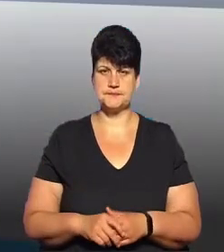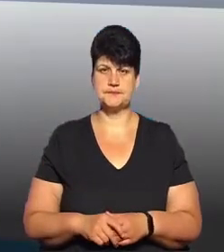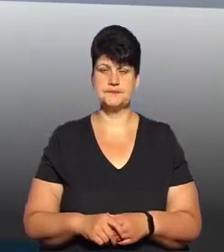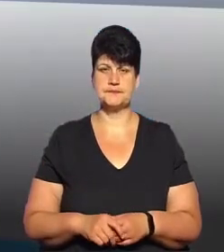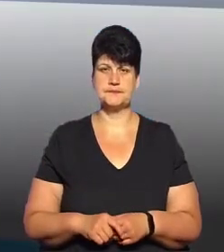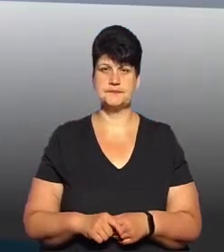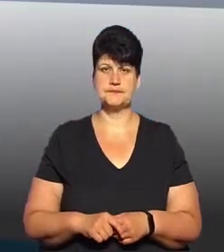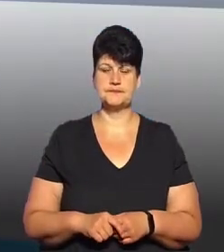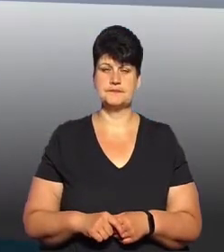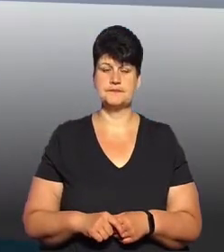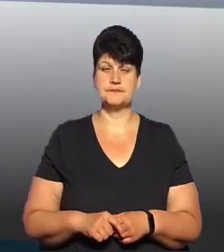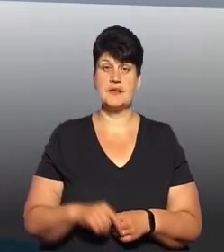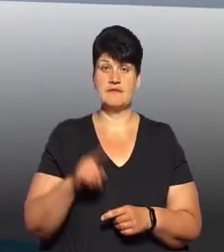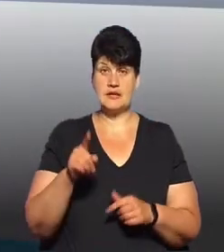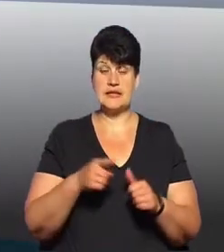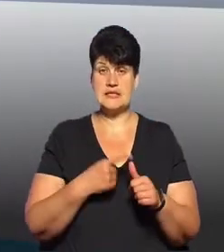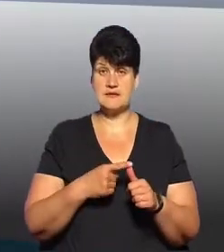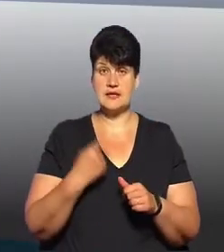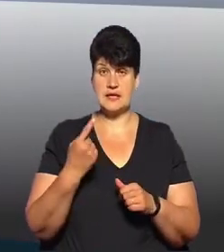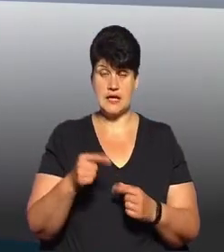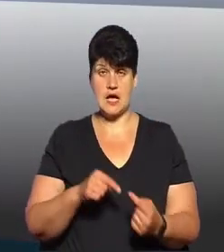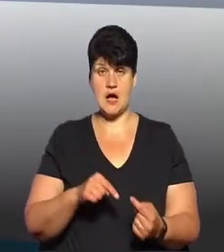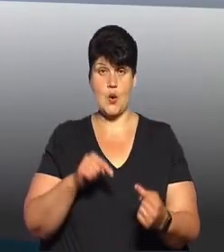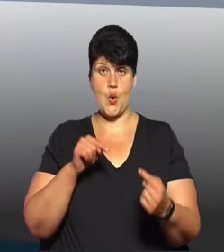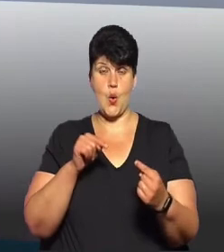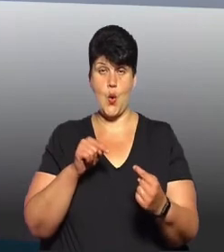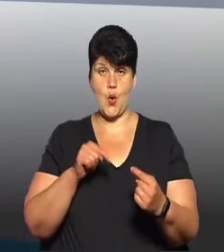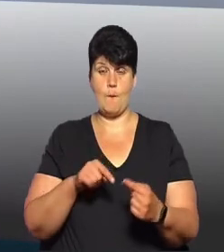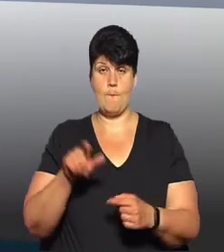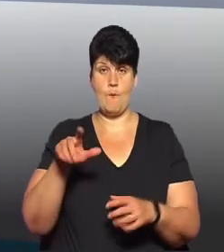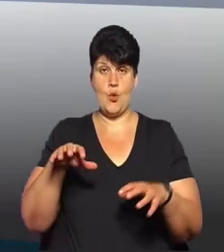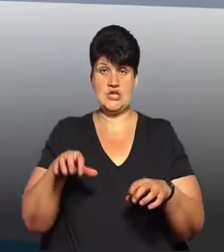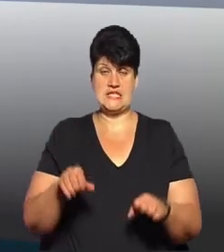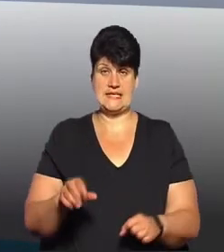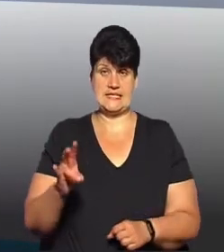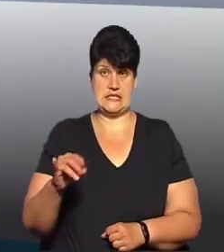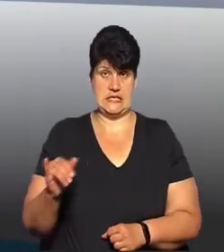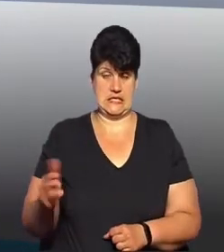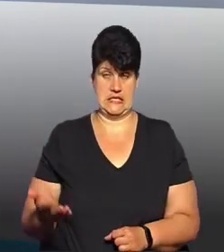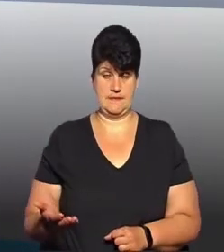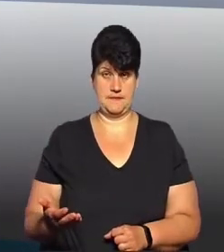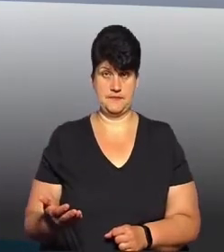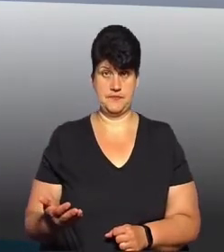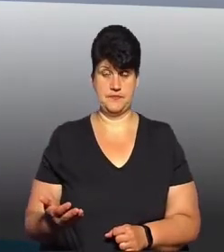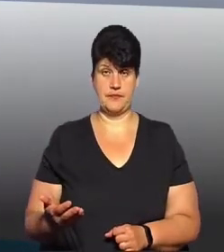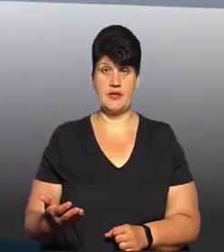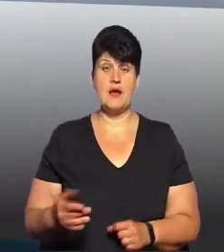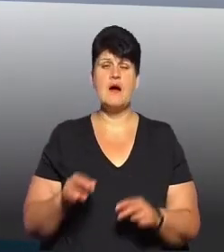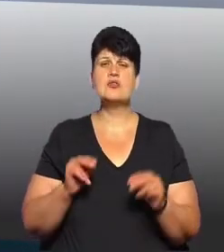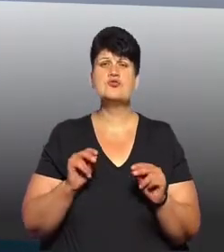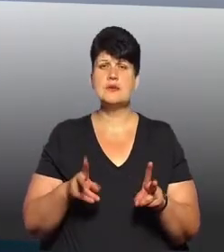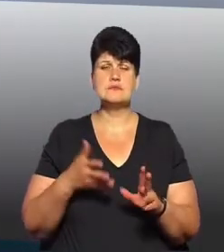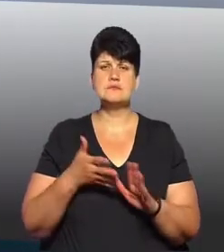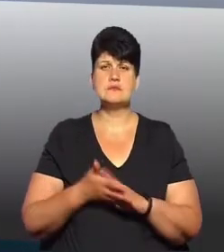Луна, так? То ви їх називаєте ніби як опозиційними. А в чому та опозиційність взагалі проявляється? Ну, достатньо... Як її можна ідентифікувати? Дивіться, достатньо